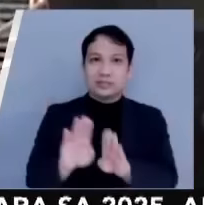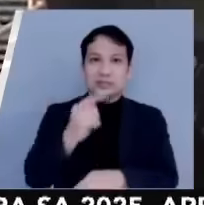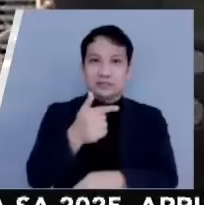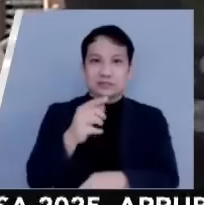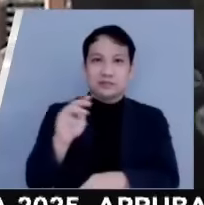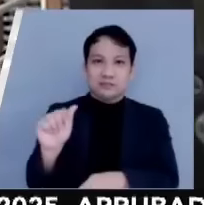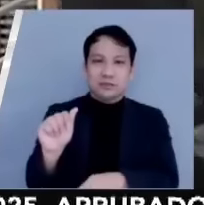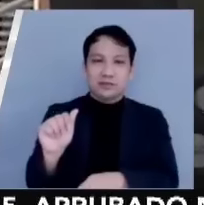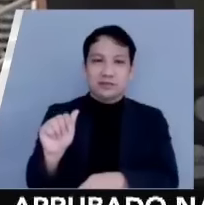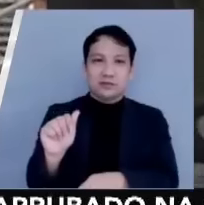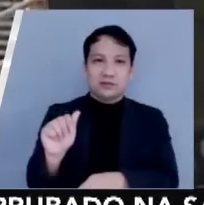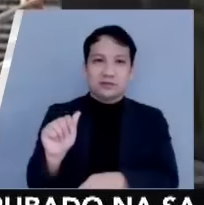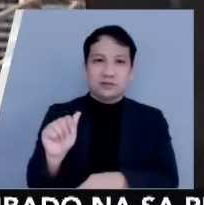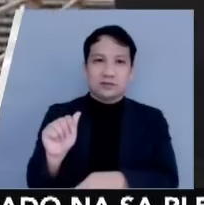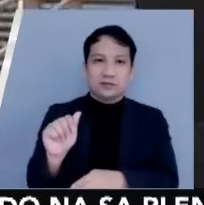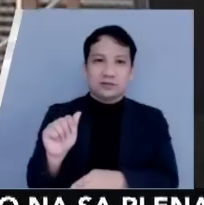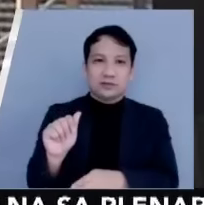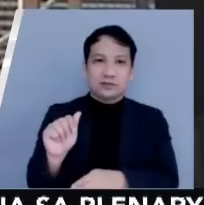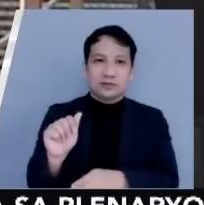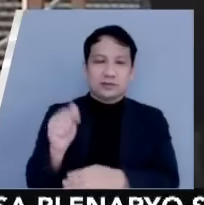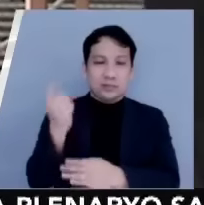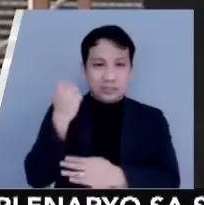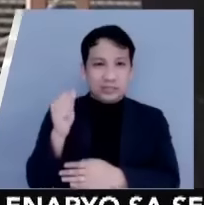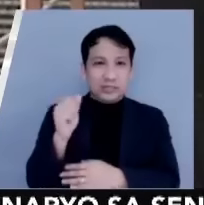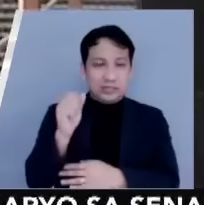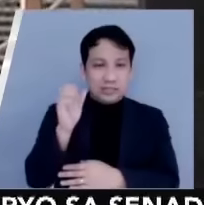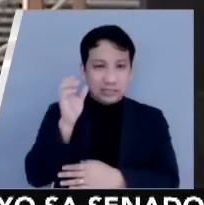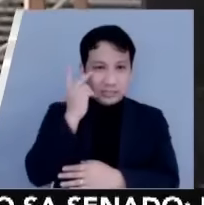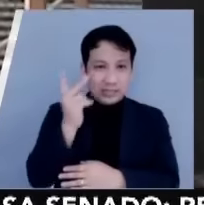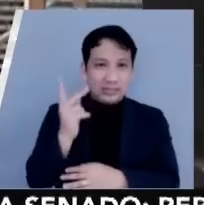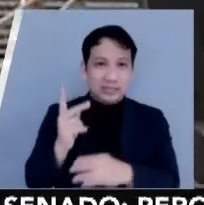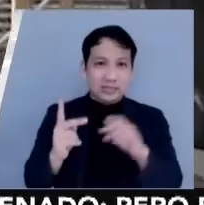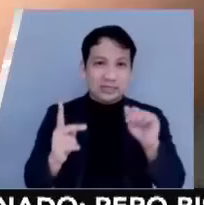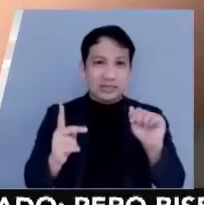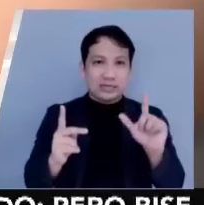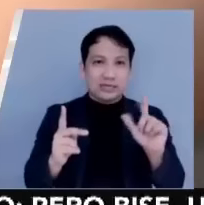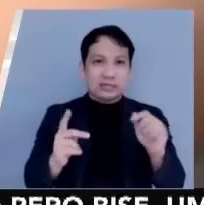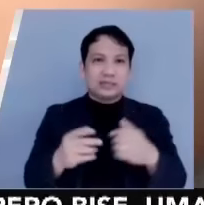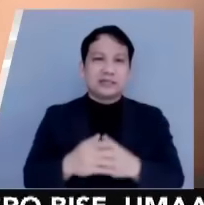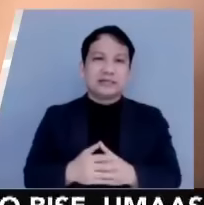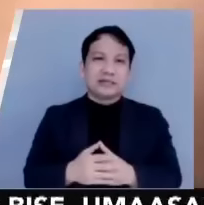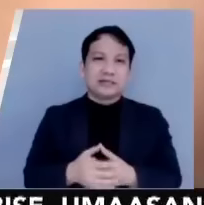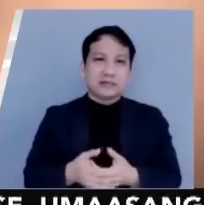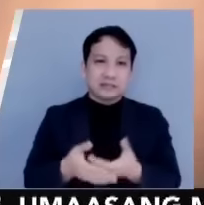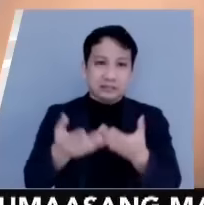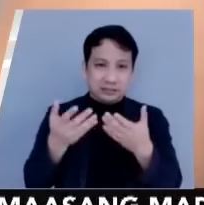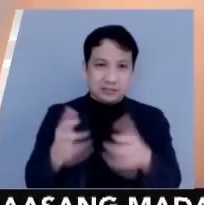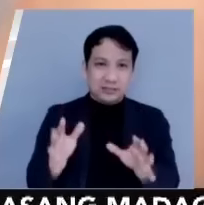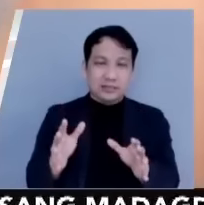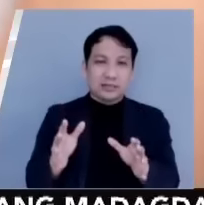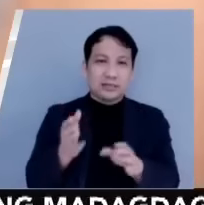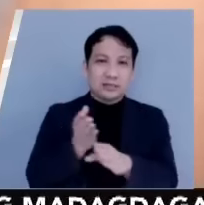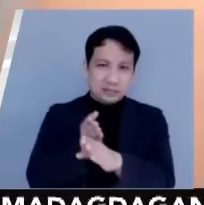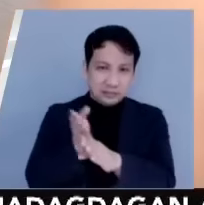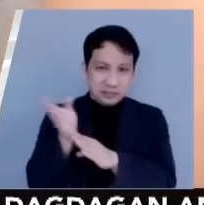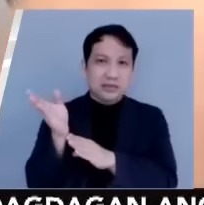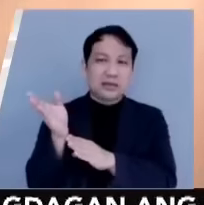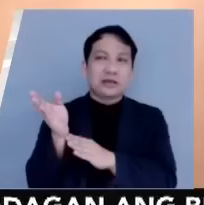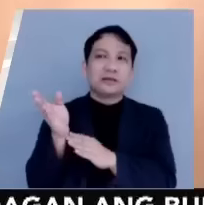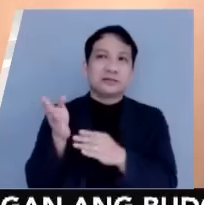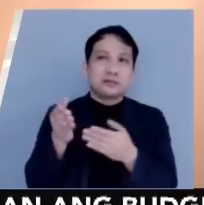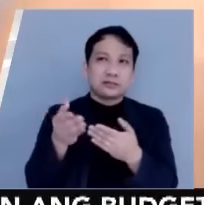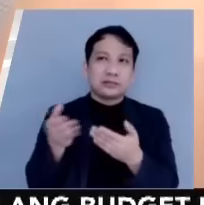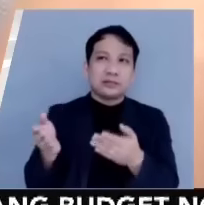saan nag-post ang mga bida na sina Catherine and Alden. Pagkatapos niyan, dumiretso na sina Joy and